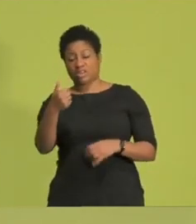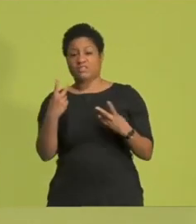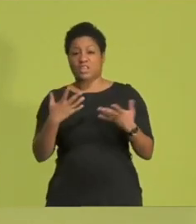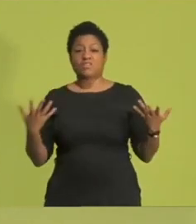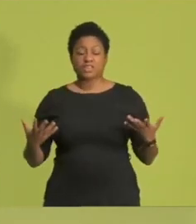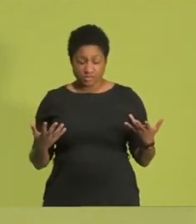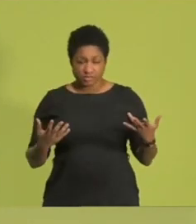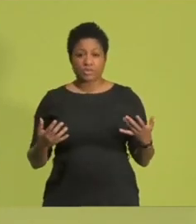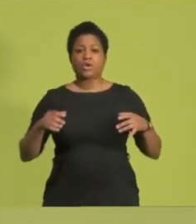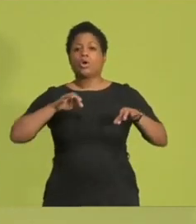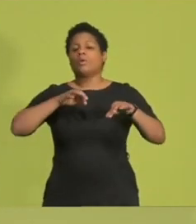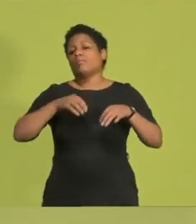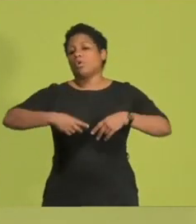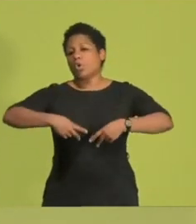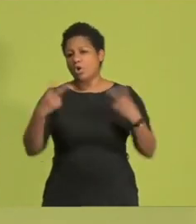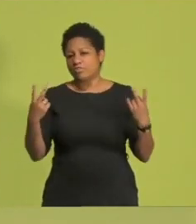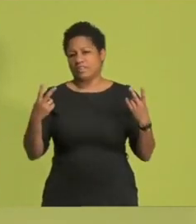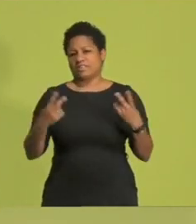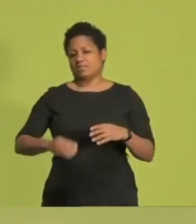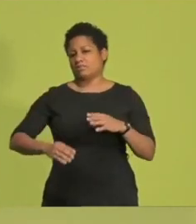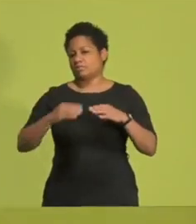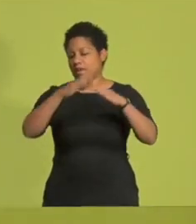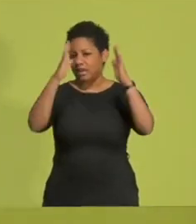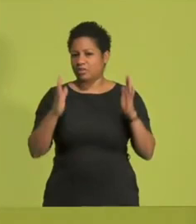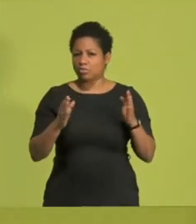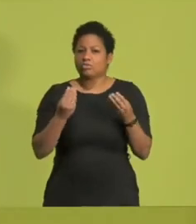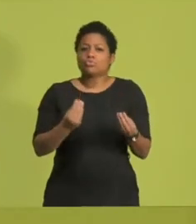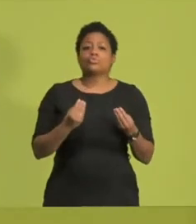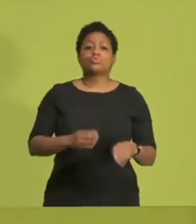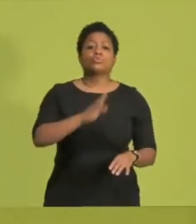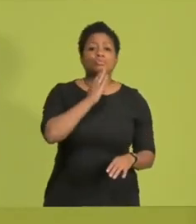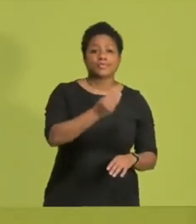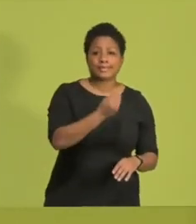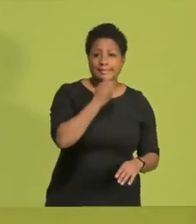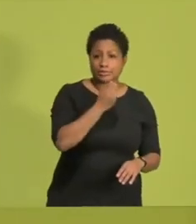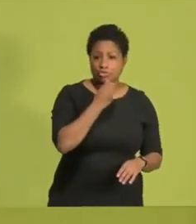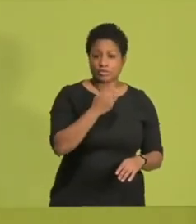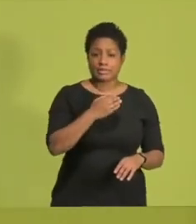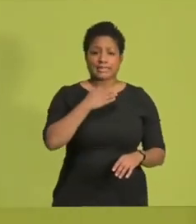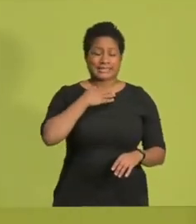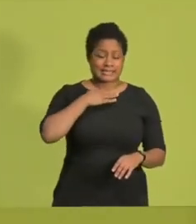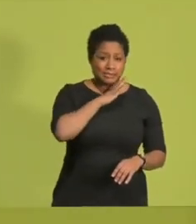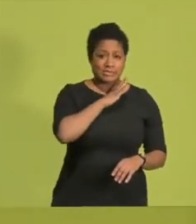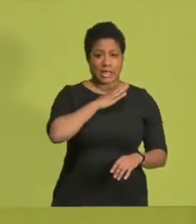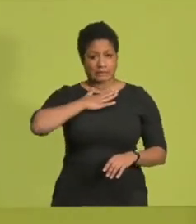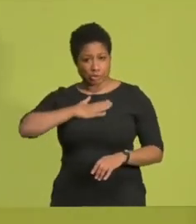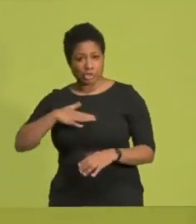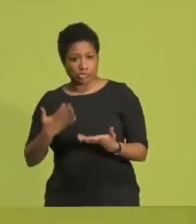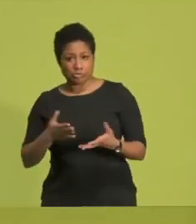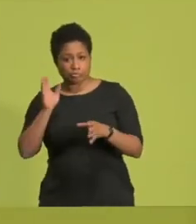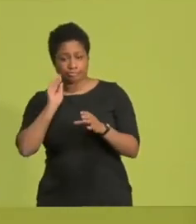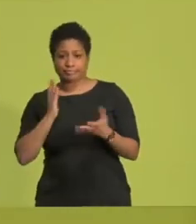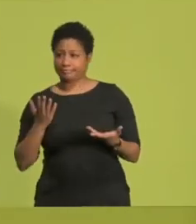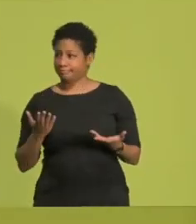öffentlichen Einrichtungen. Der klassische Mittagstisch, den wir vielleicht noch am Samstag, am Sonntag erleben, aber das ist dann auch